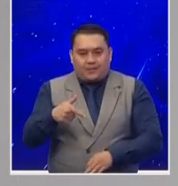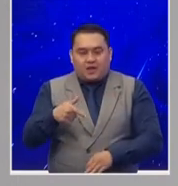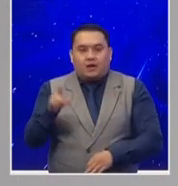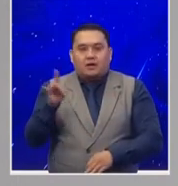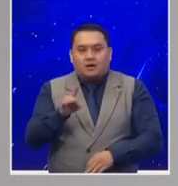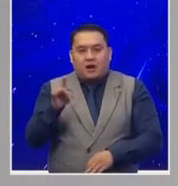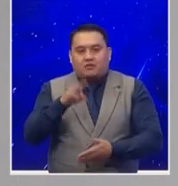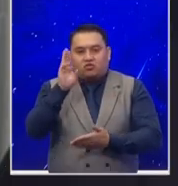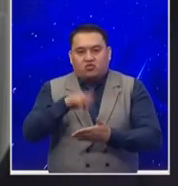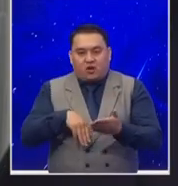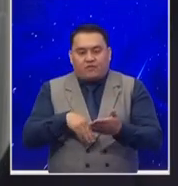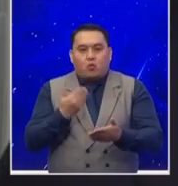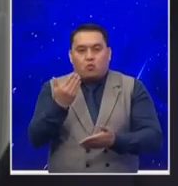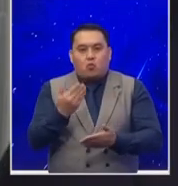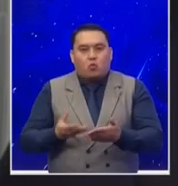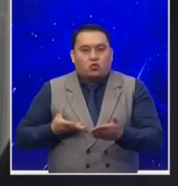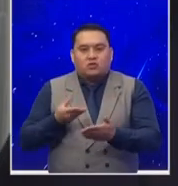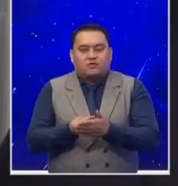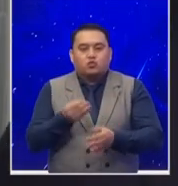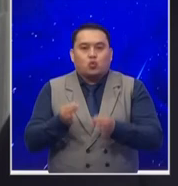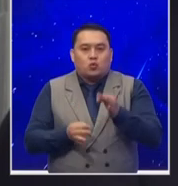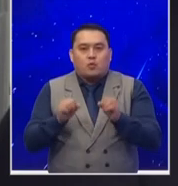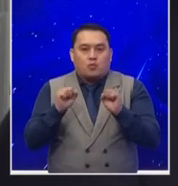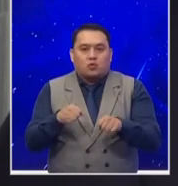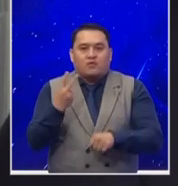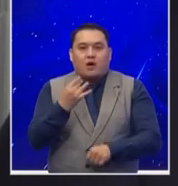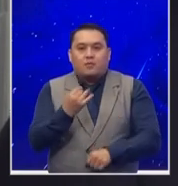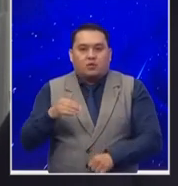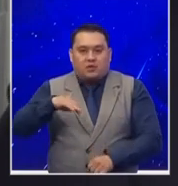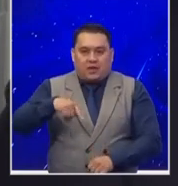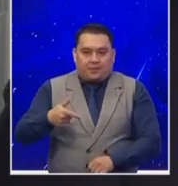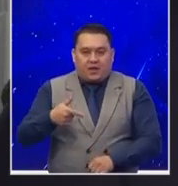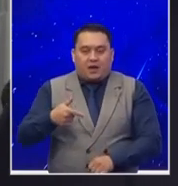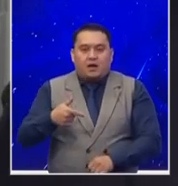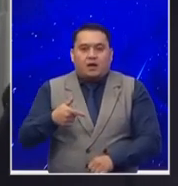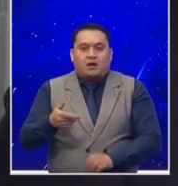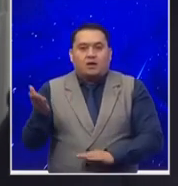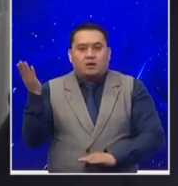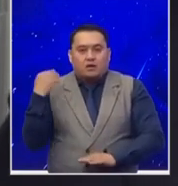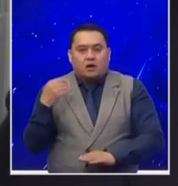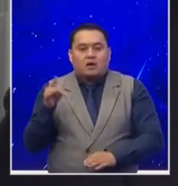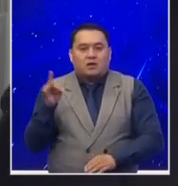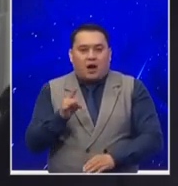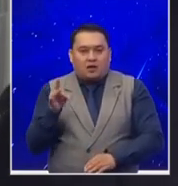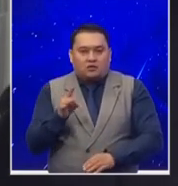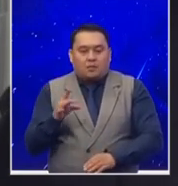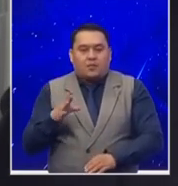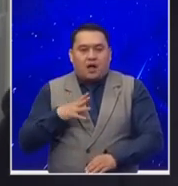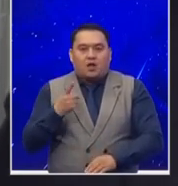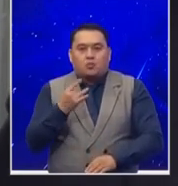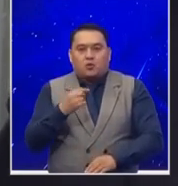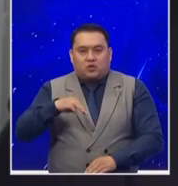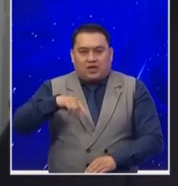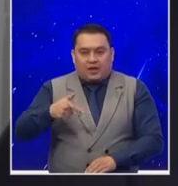размер минимального штрафа, который может быть назначен ему судом, составит 2 миллиона тенге, тогда как ранее размер минимального штрафа составлял 1